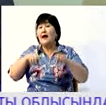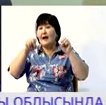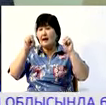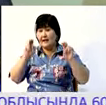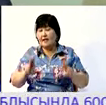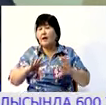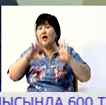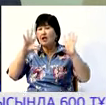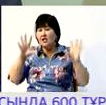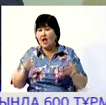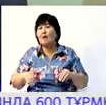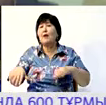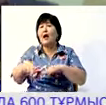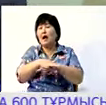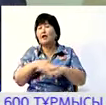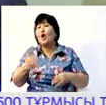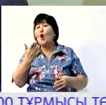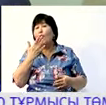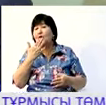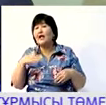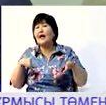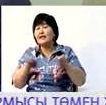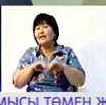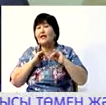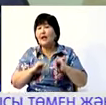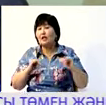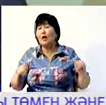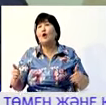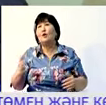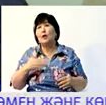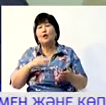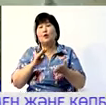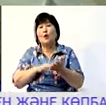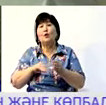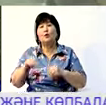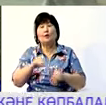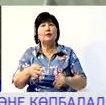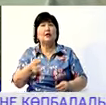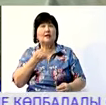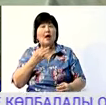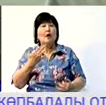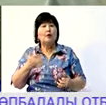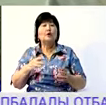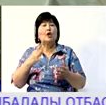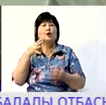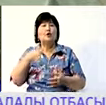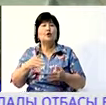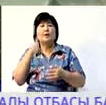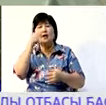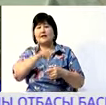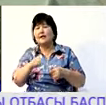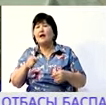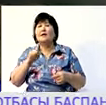Ал жалпы халықтық, жалпы ұлттық деңгейде дамуы мен тоғызқұмалақ кемшін түсіп отыр. 4000 жылдық тарихы бар ойын жас